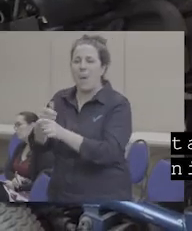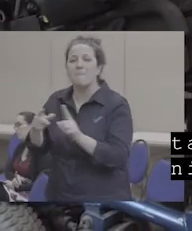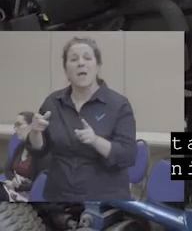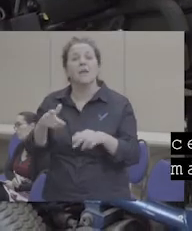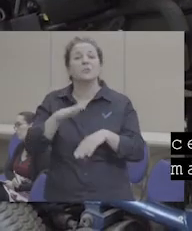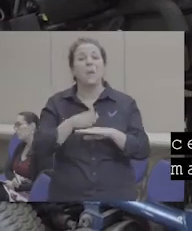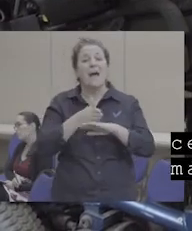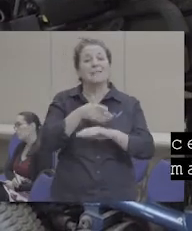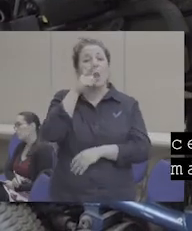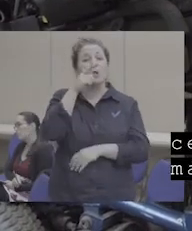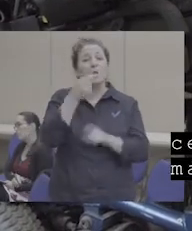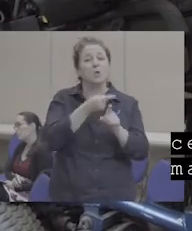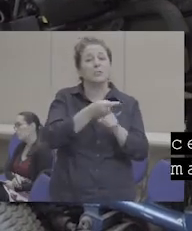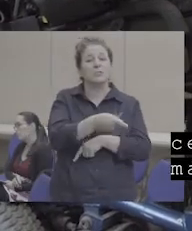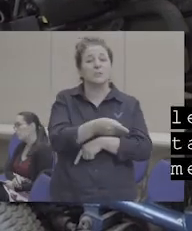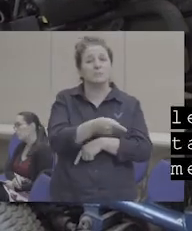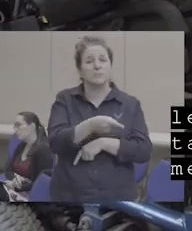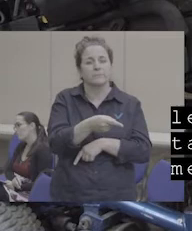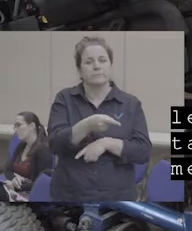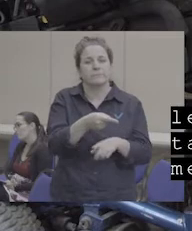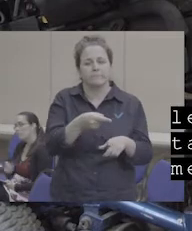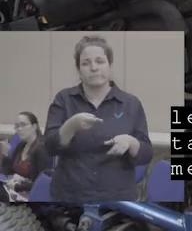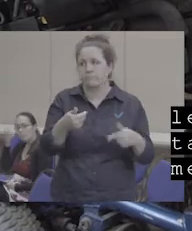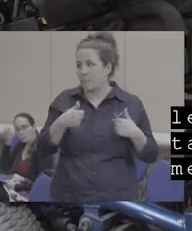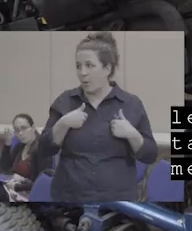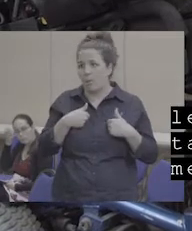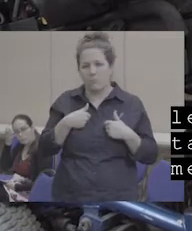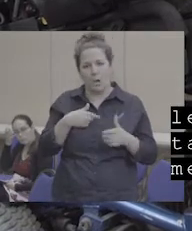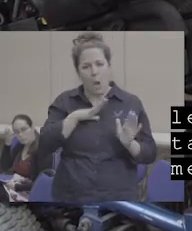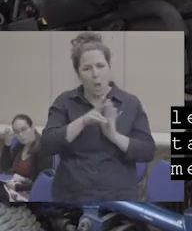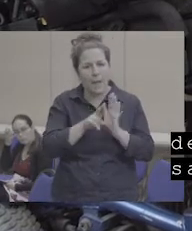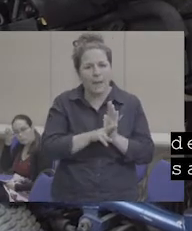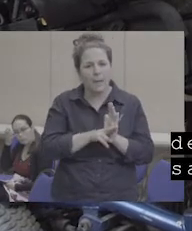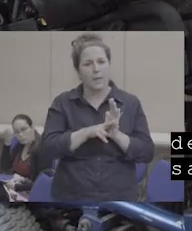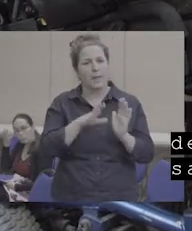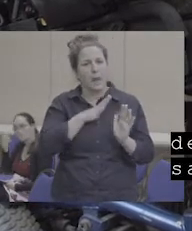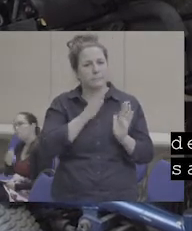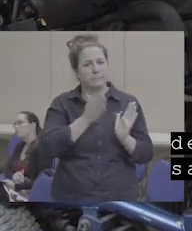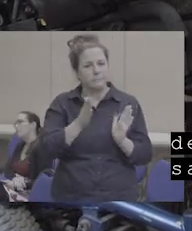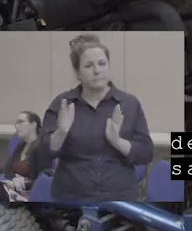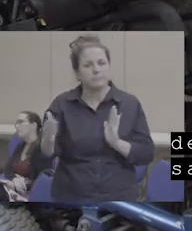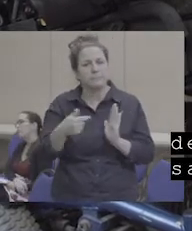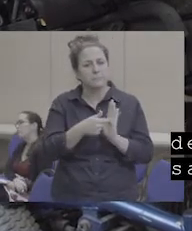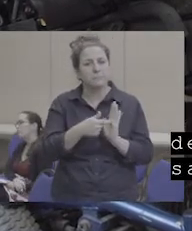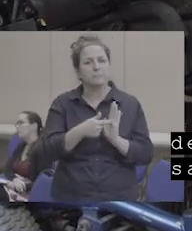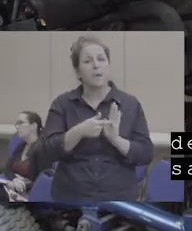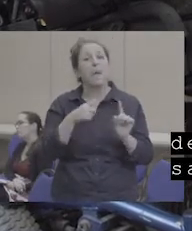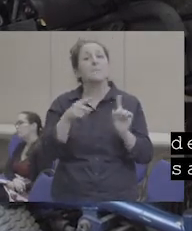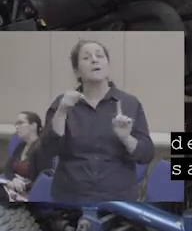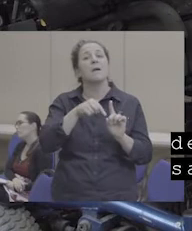au niveau d'Accès Logis, ce qu'il faut savoir, c'est que malgré le fait que, comme je vous disais tantôt, on impose des règles, on met des cadres dans Accès Logis, Accès Logis,